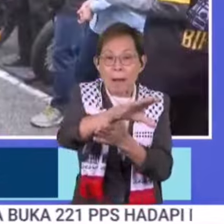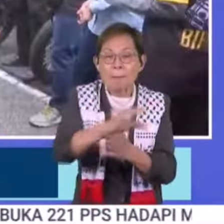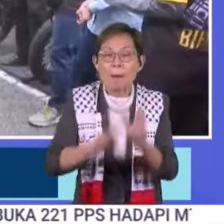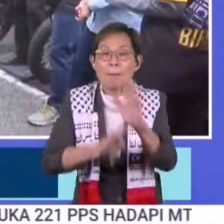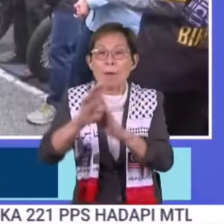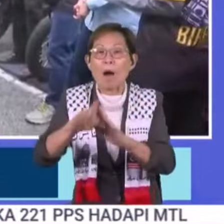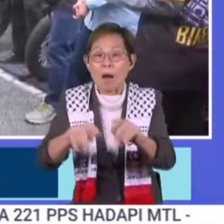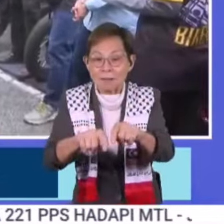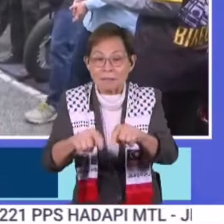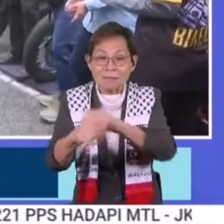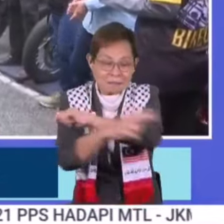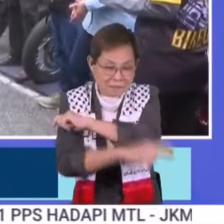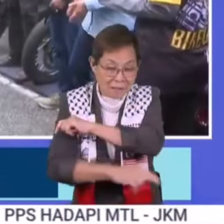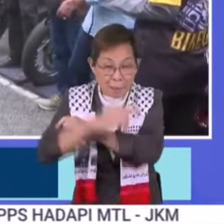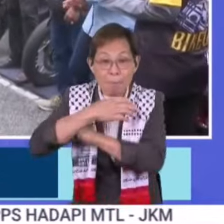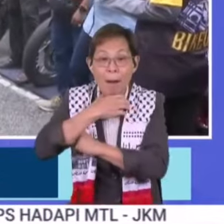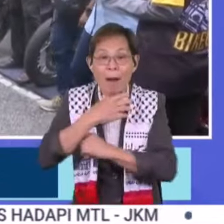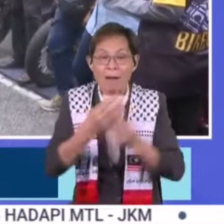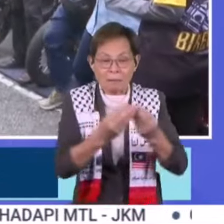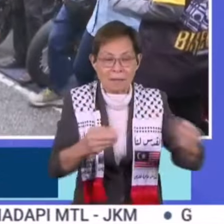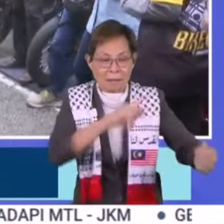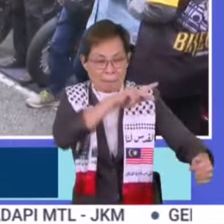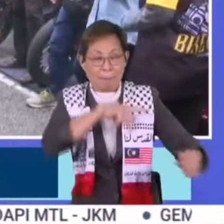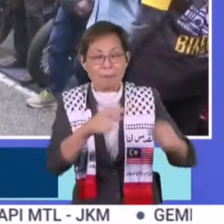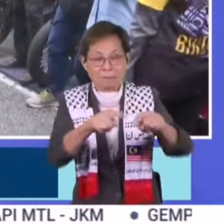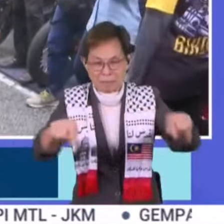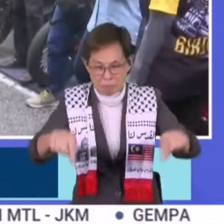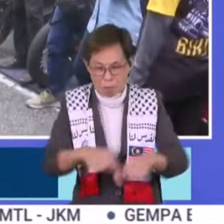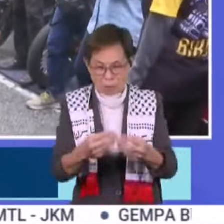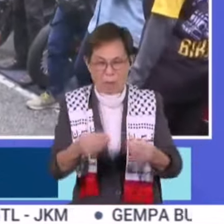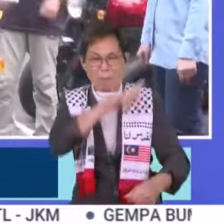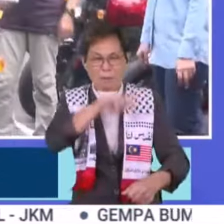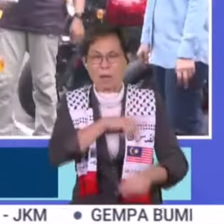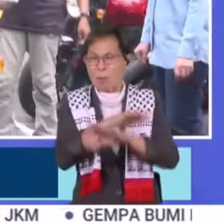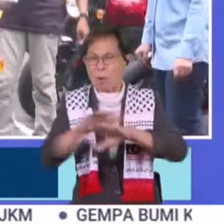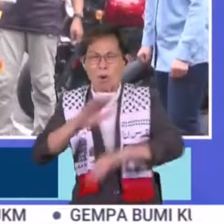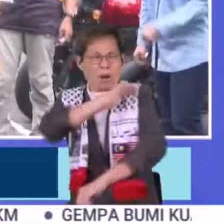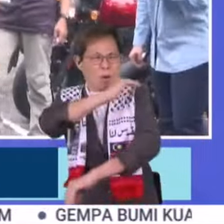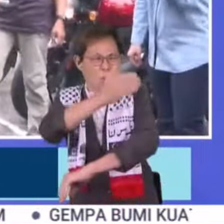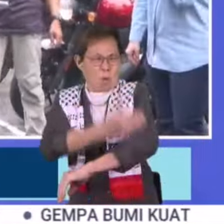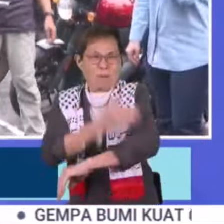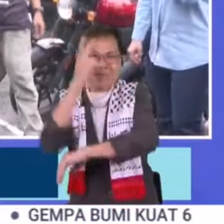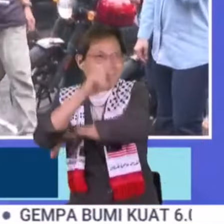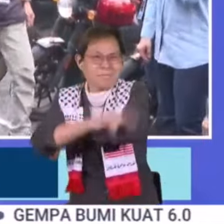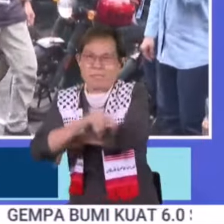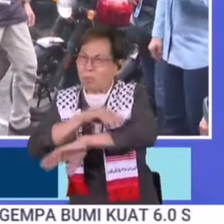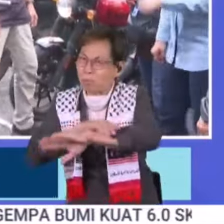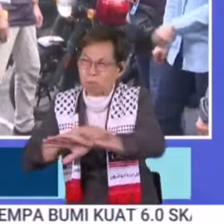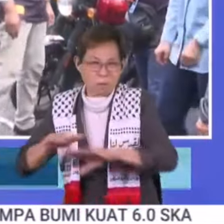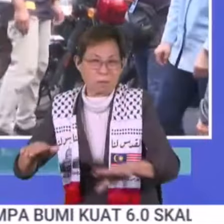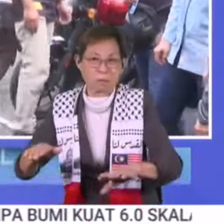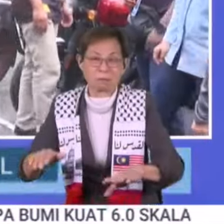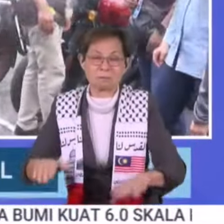Negeri, lokasi tersebut merupakan tanah persendirian dan bukan di bawah bidang kuasa kerajaan negeri.